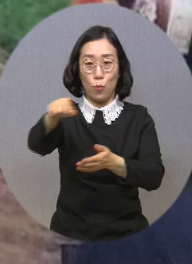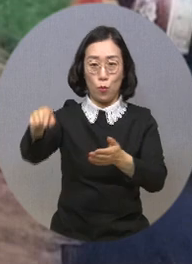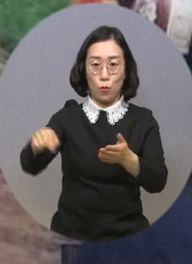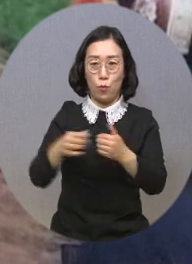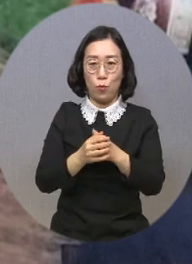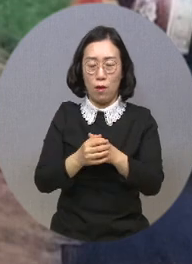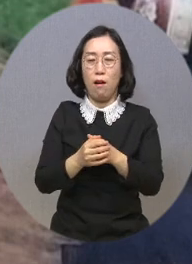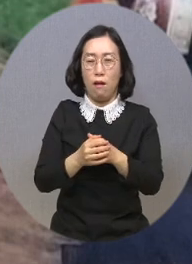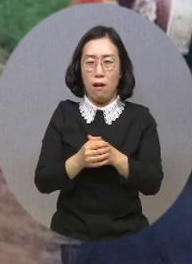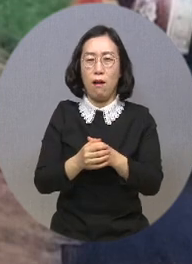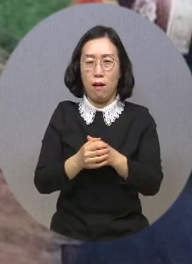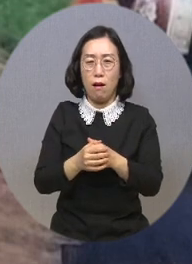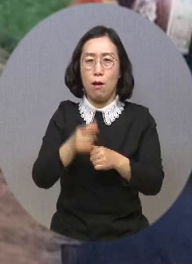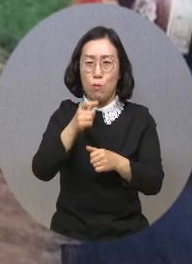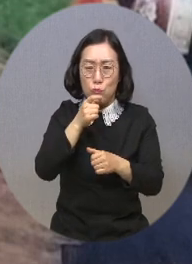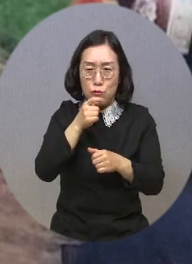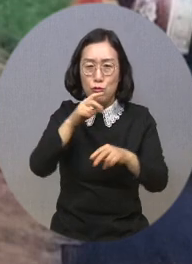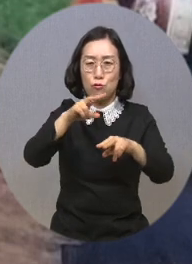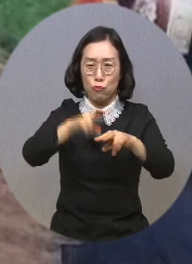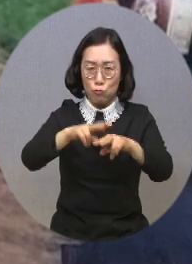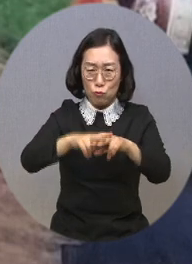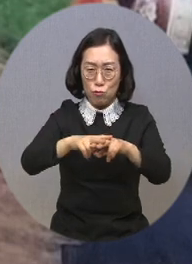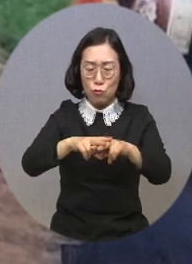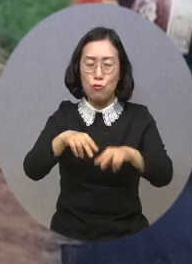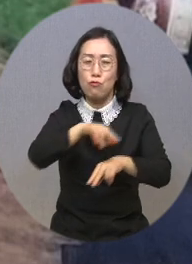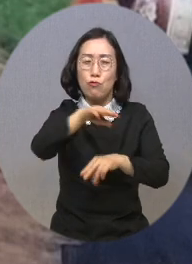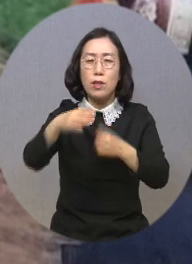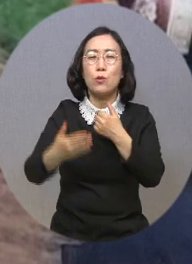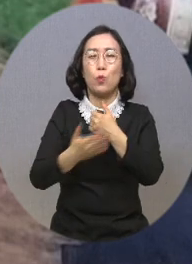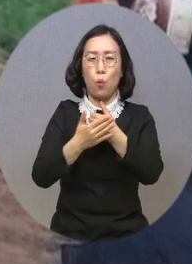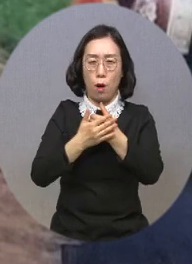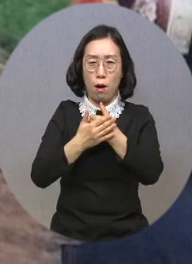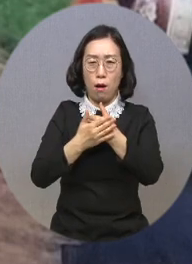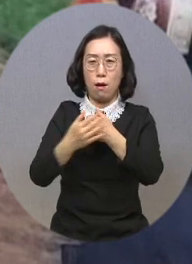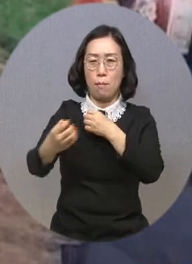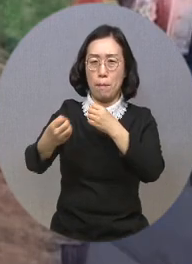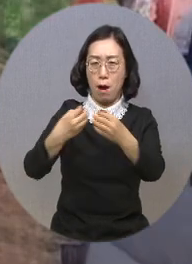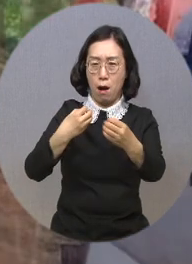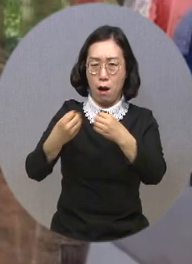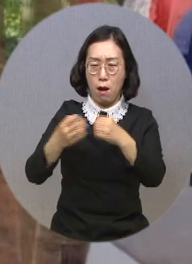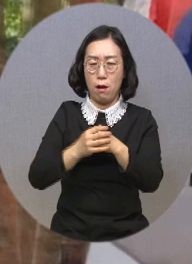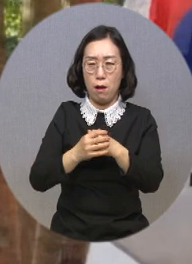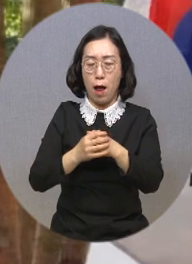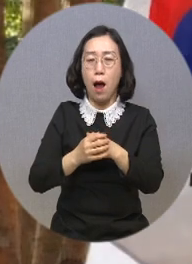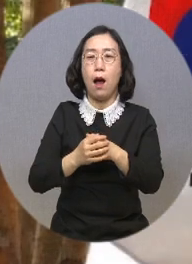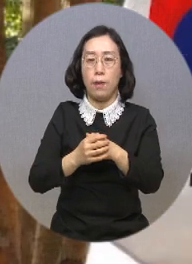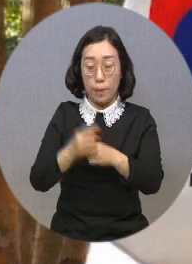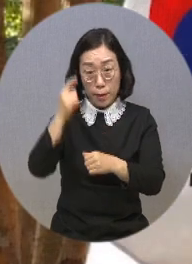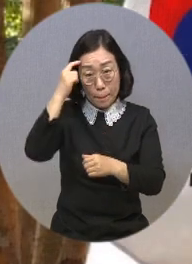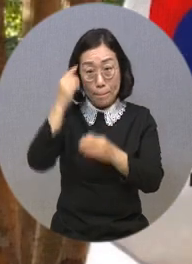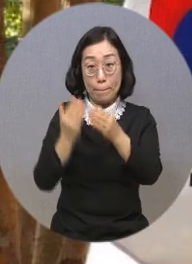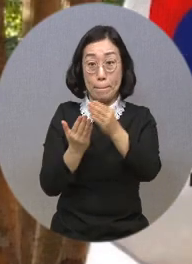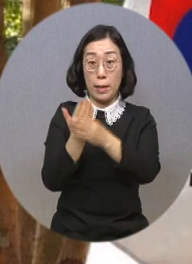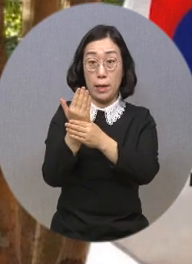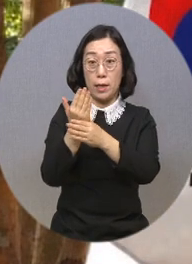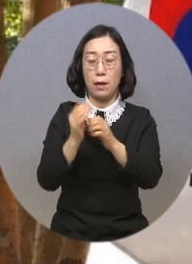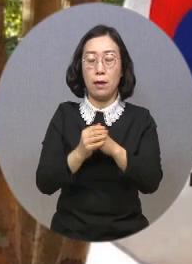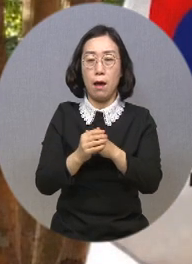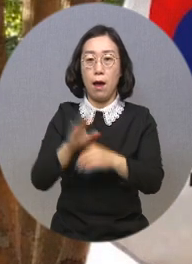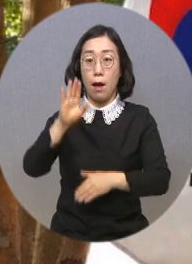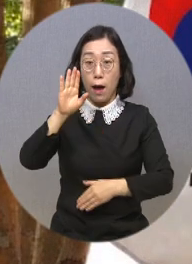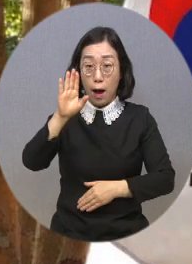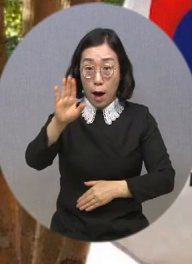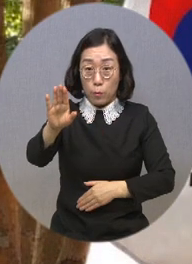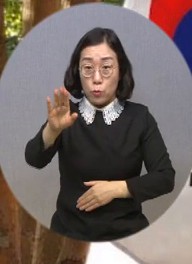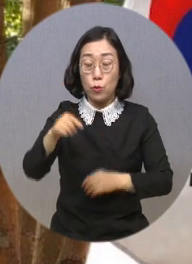절실함을 요구했고 우리 마을도 제발 좀 파달라. 그때 즉흥적으로 생각했던 것이 내가 앞으로도